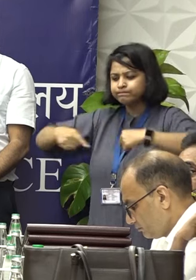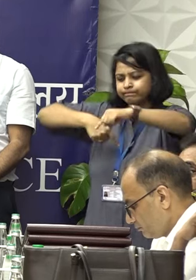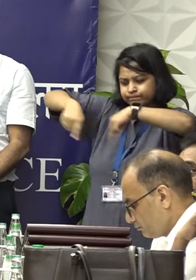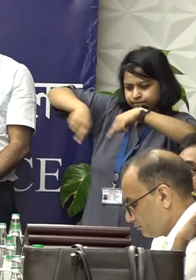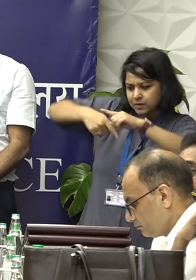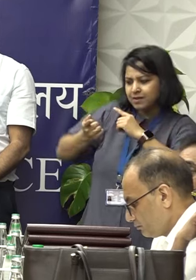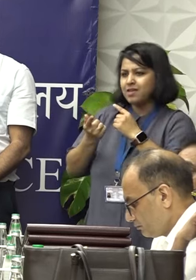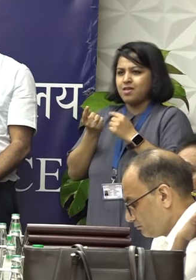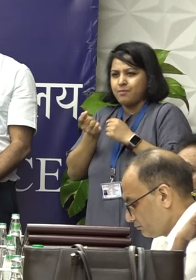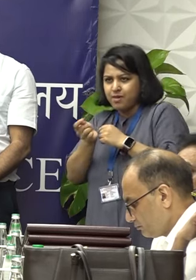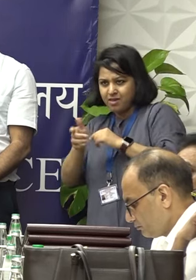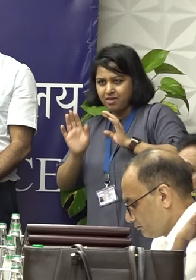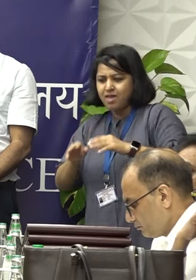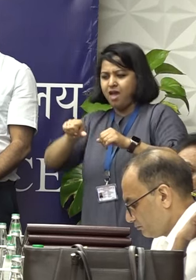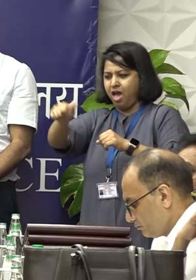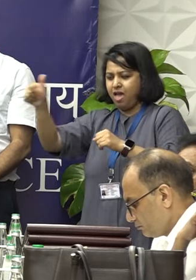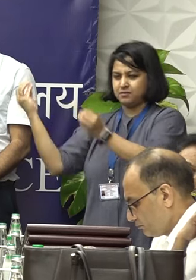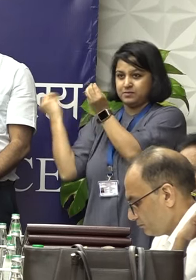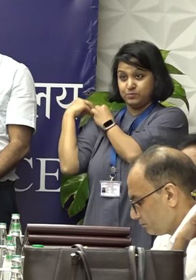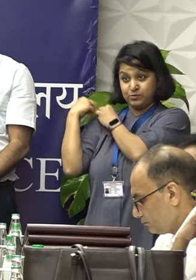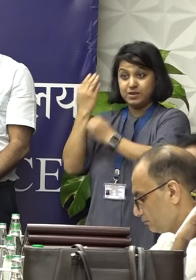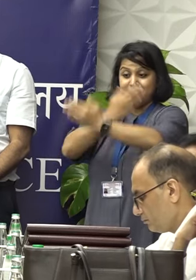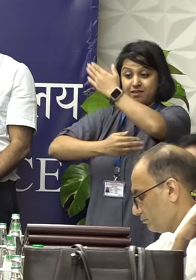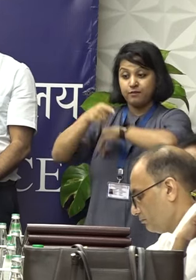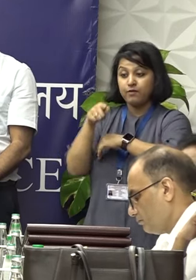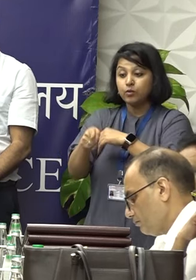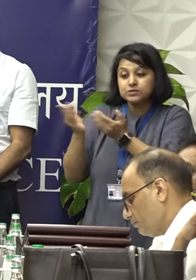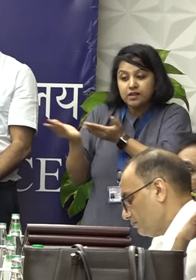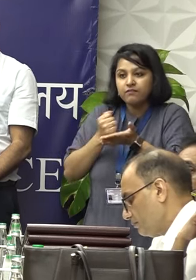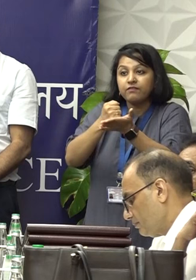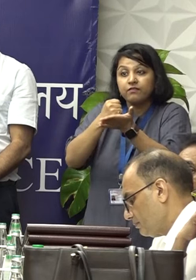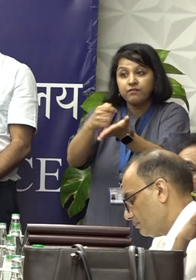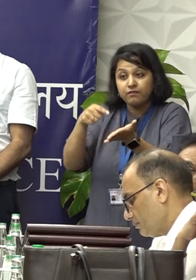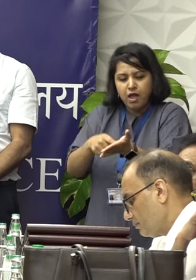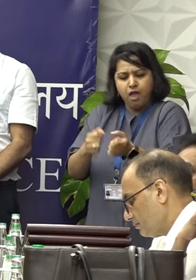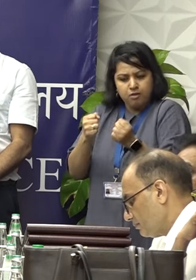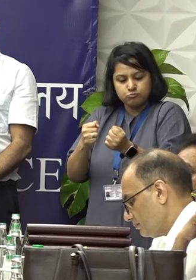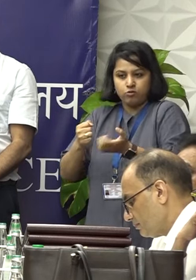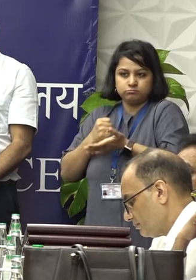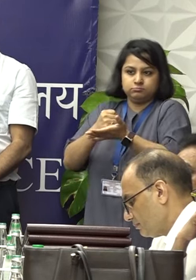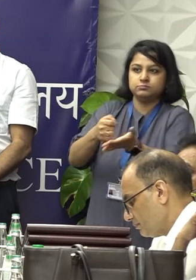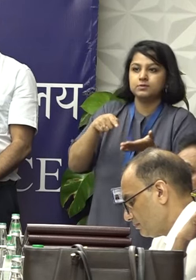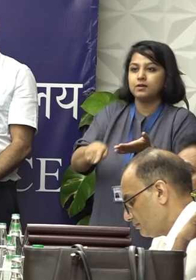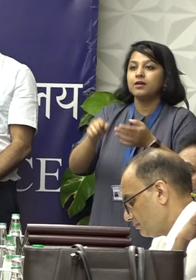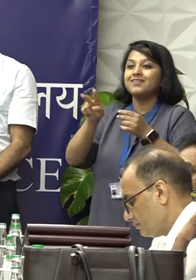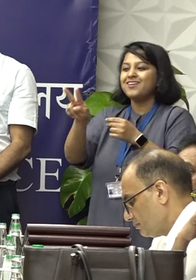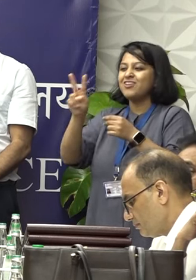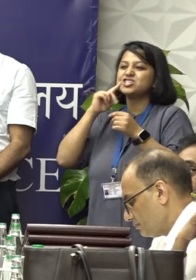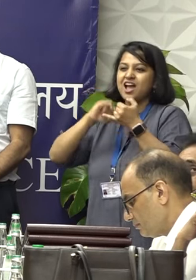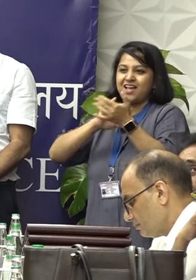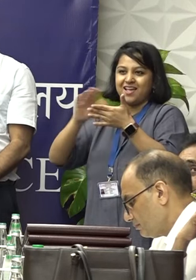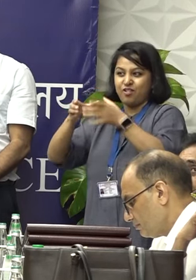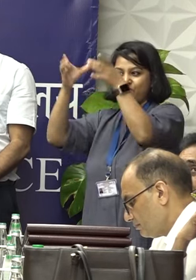से संबंधित अन्य जिम्मेदारियां प्रदान करने, दिव्यांगजनों के लिए सेवाएं और मजबूत करने में विशाल विन फाउंडेशन